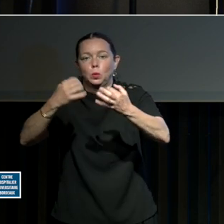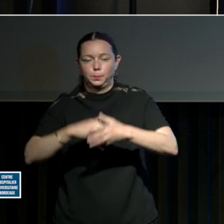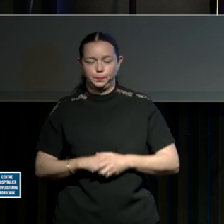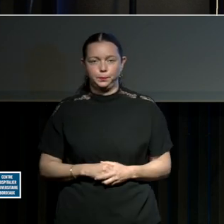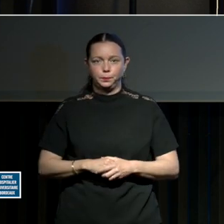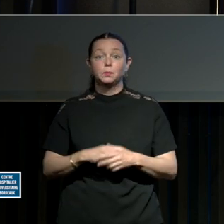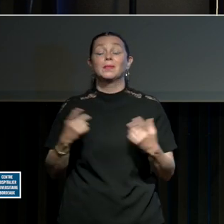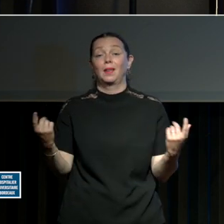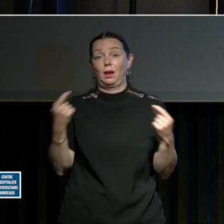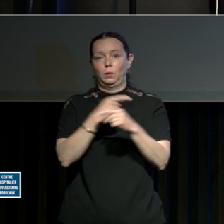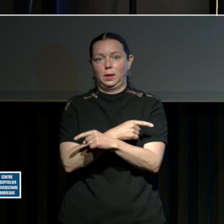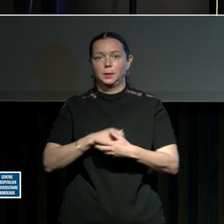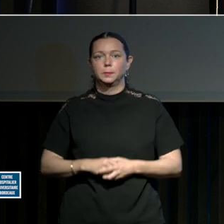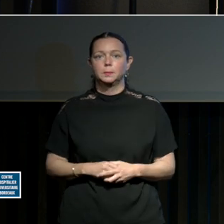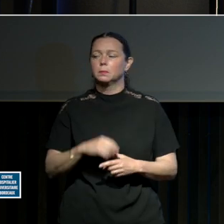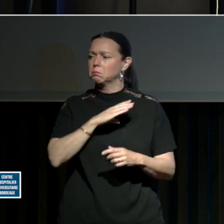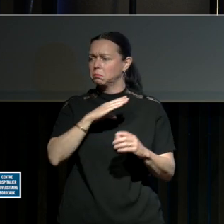dans les dernières classifications.